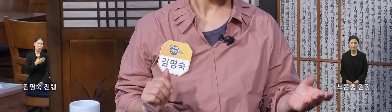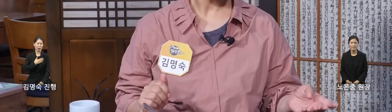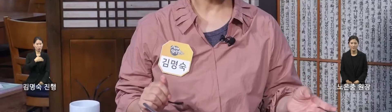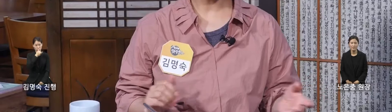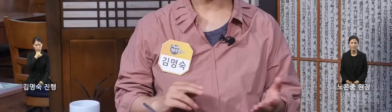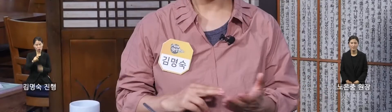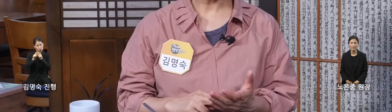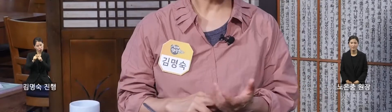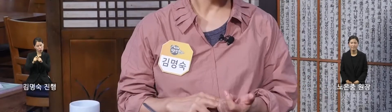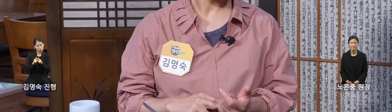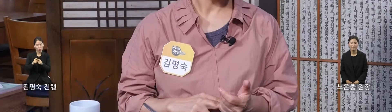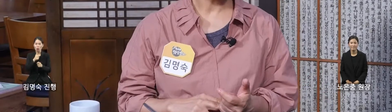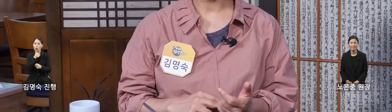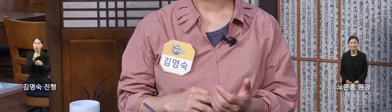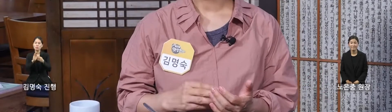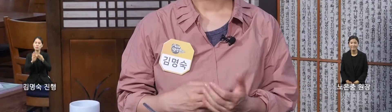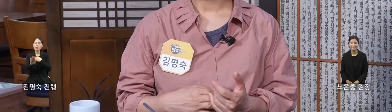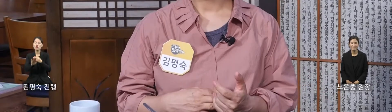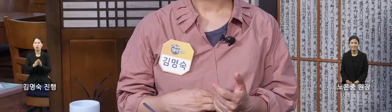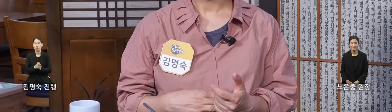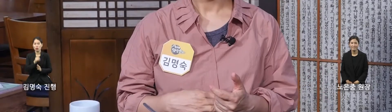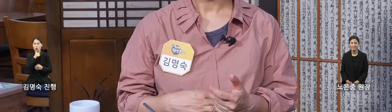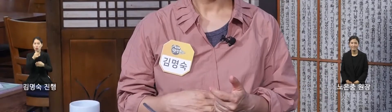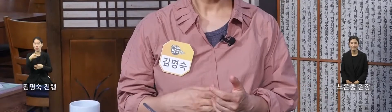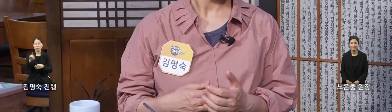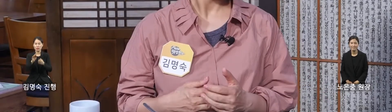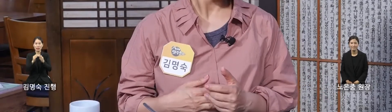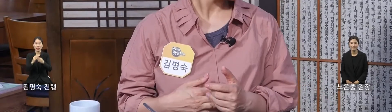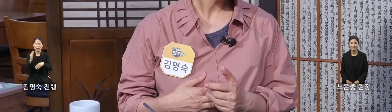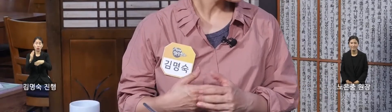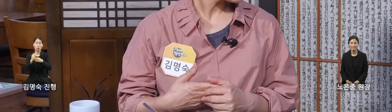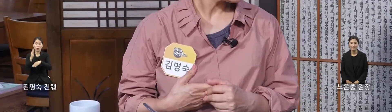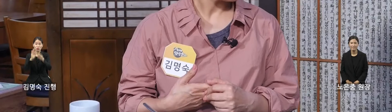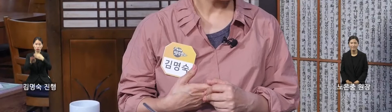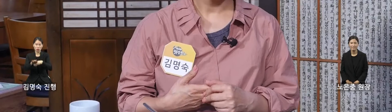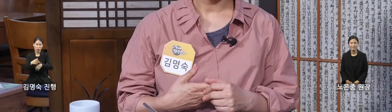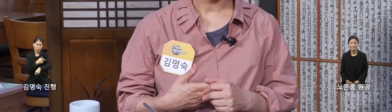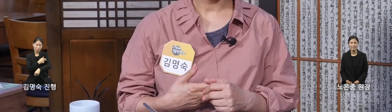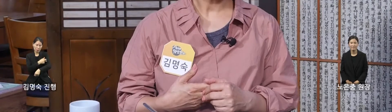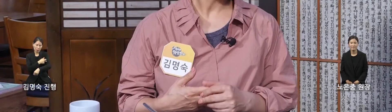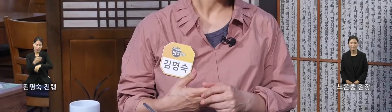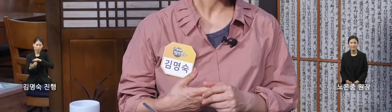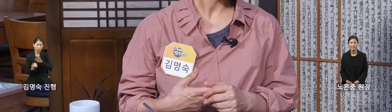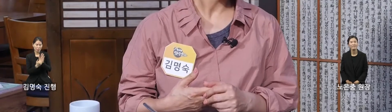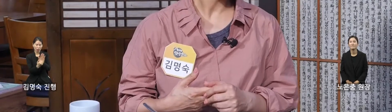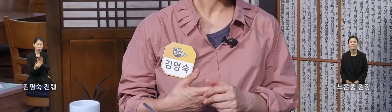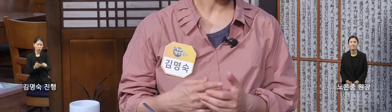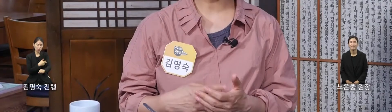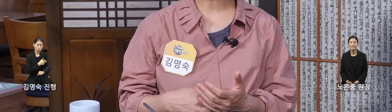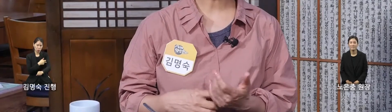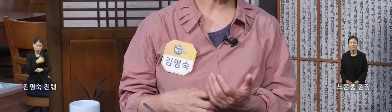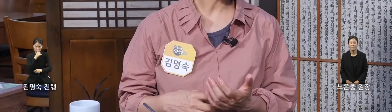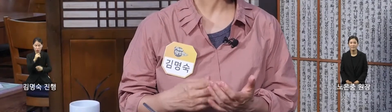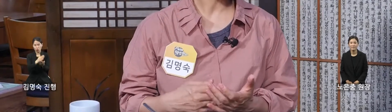네. 구체적으로 그러니까 50대 이상이 네. 맞아야 되는 예방접종이 네. 그런 것들이 있는지 몰라요. 네.